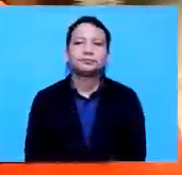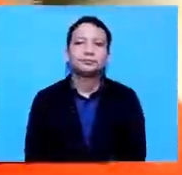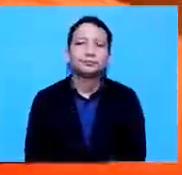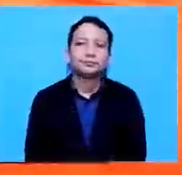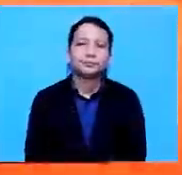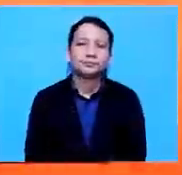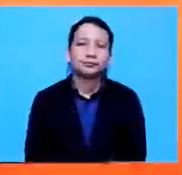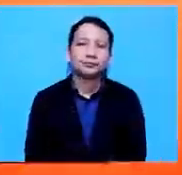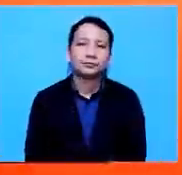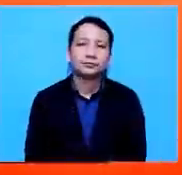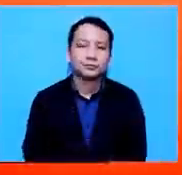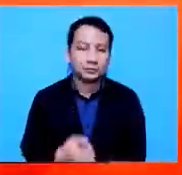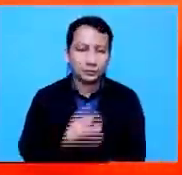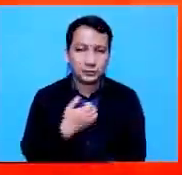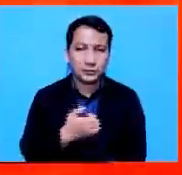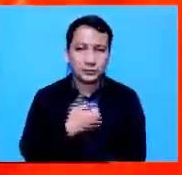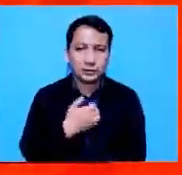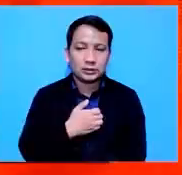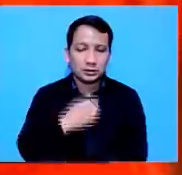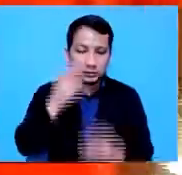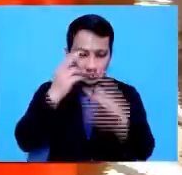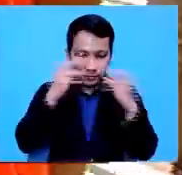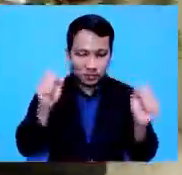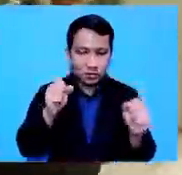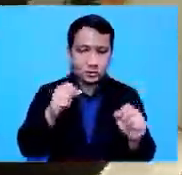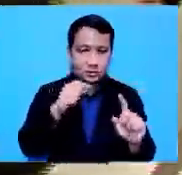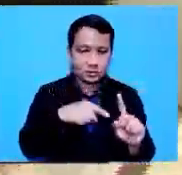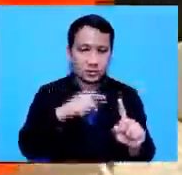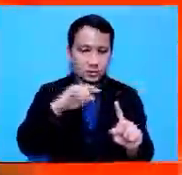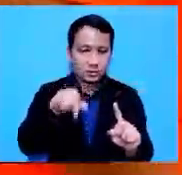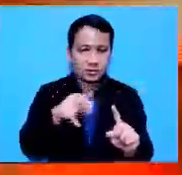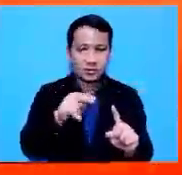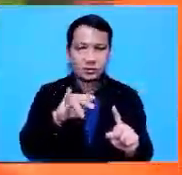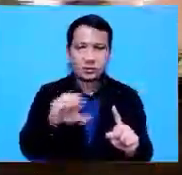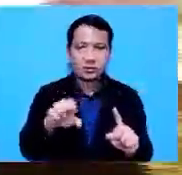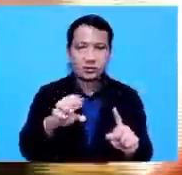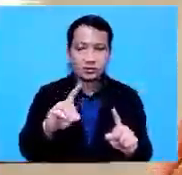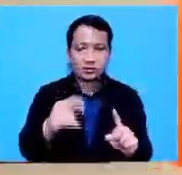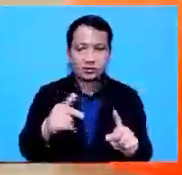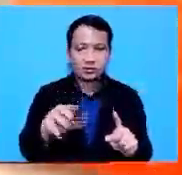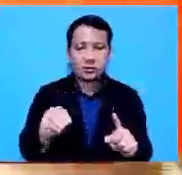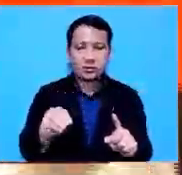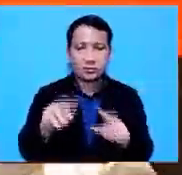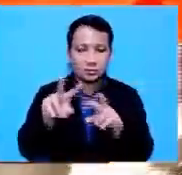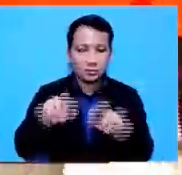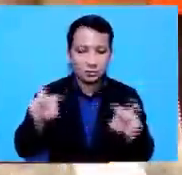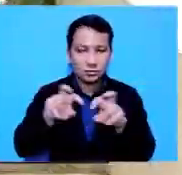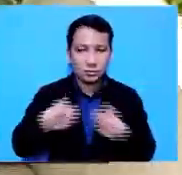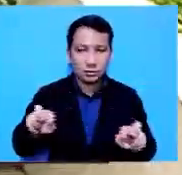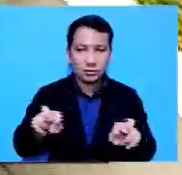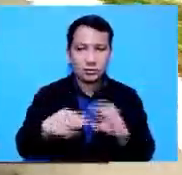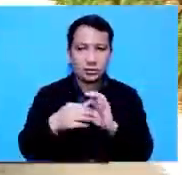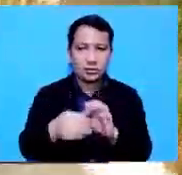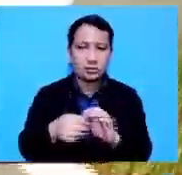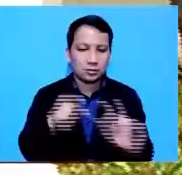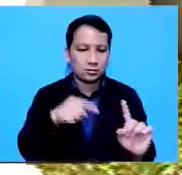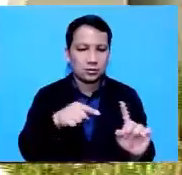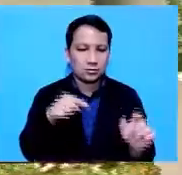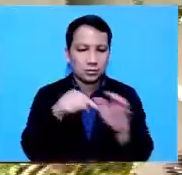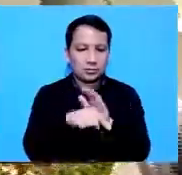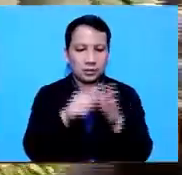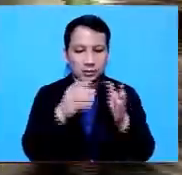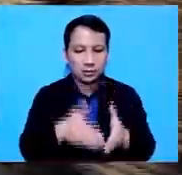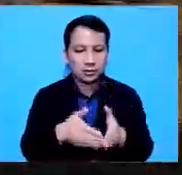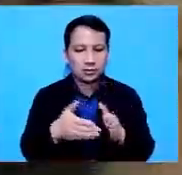Naging emosyonal si Pamplona Mayor Janice Degamo nang makaharap sa preliminary investigation ang mga suspect sa pagpatay